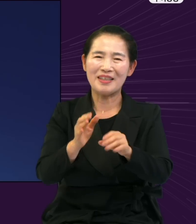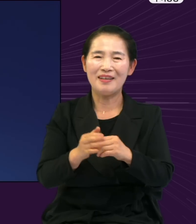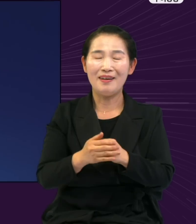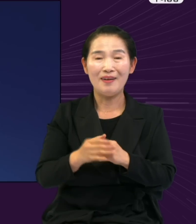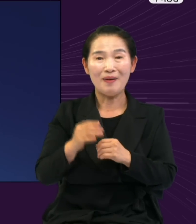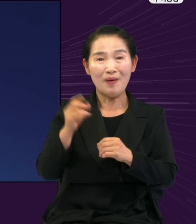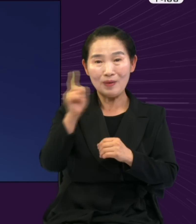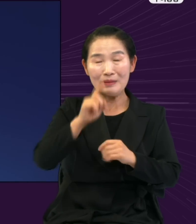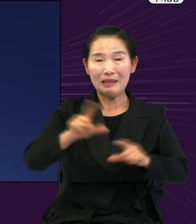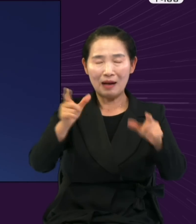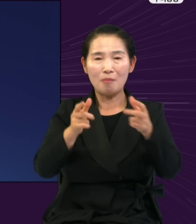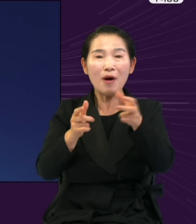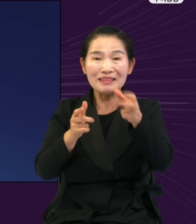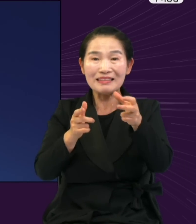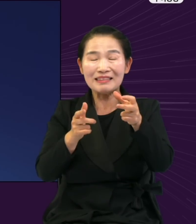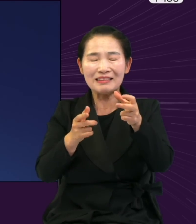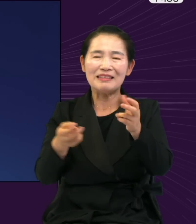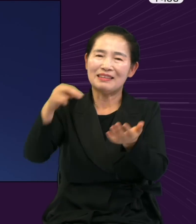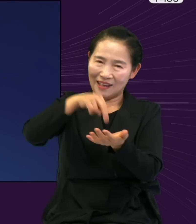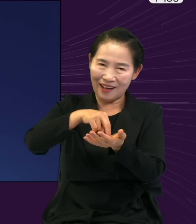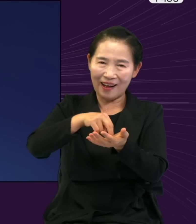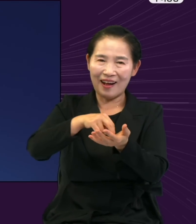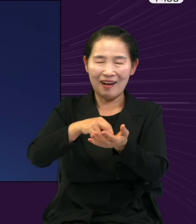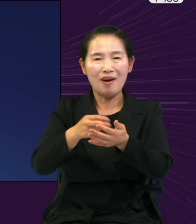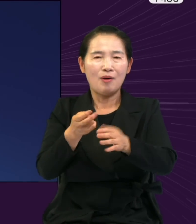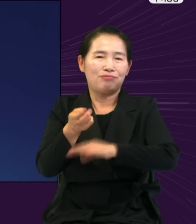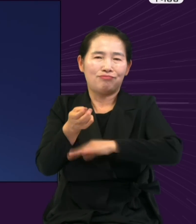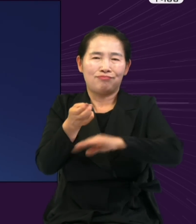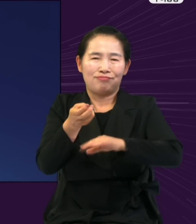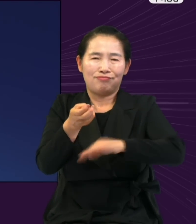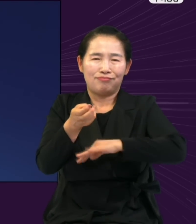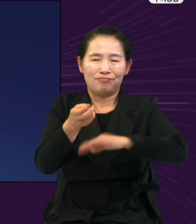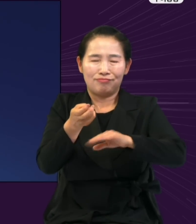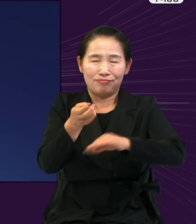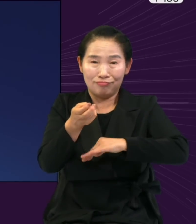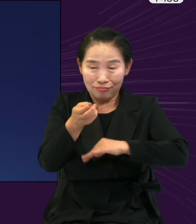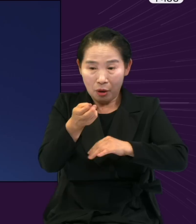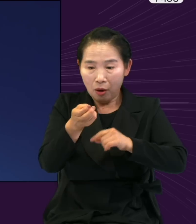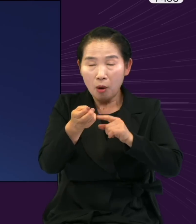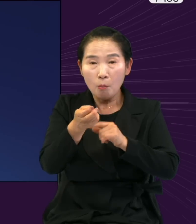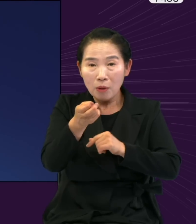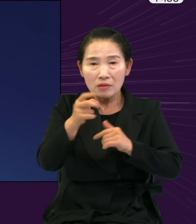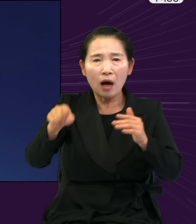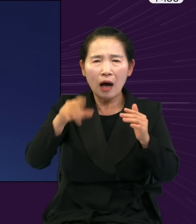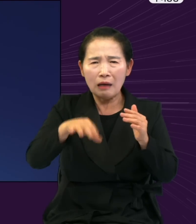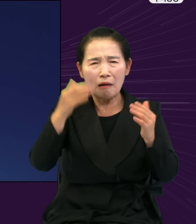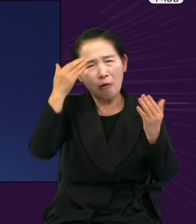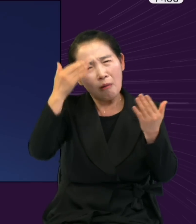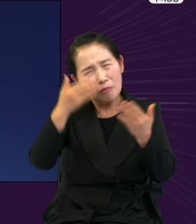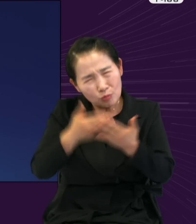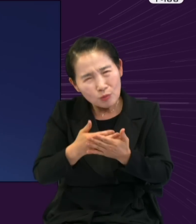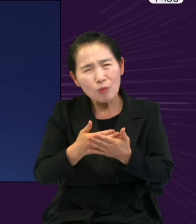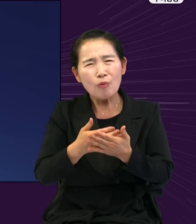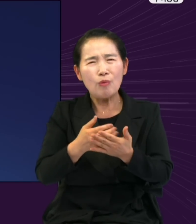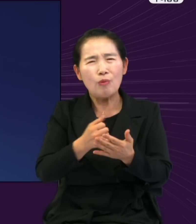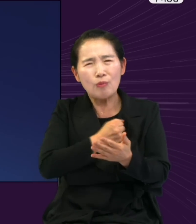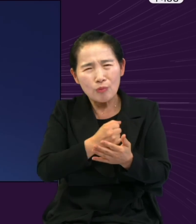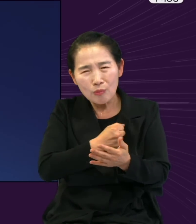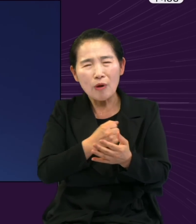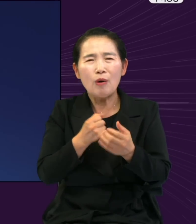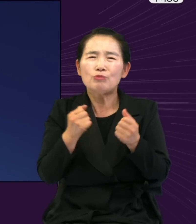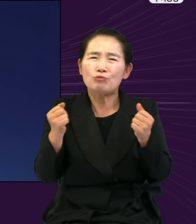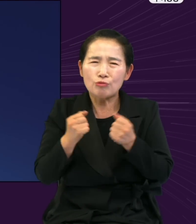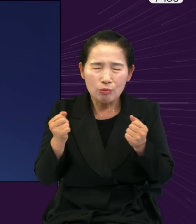꿈을 꾸었어요. 버스 안은 캄캄했고 사람이 엄청 많았고 추웠습니다.